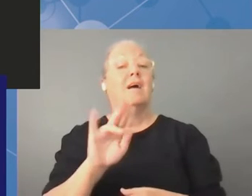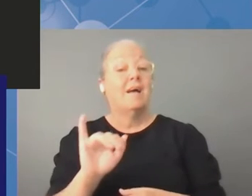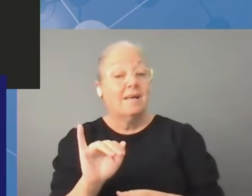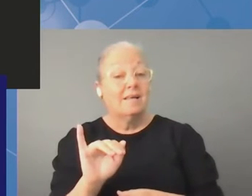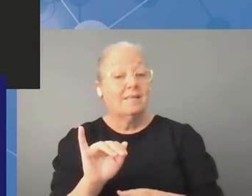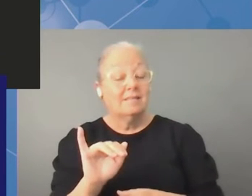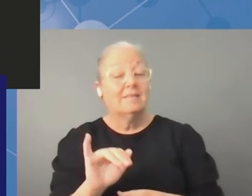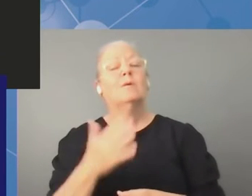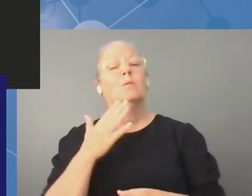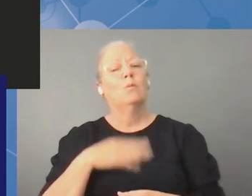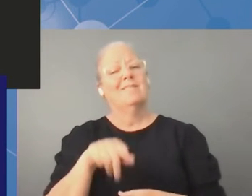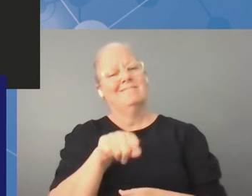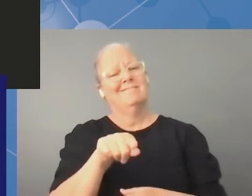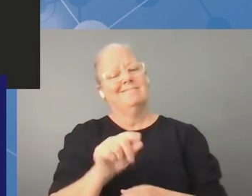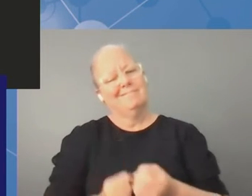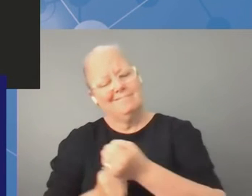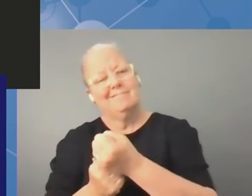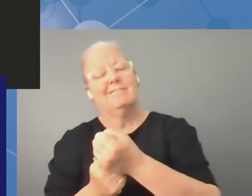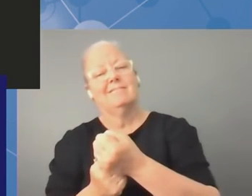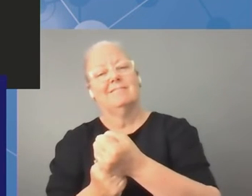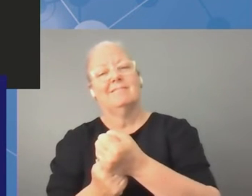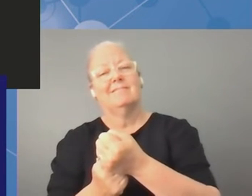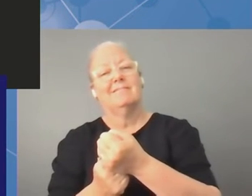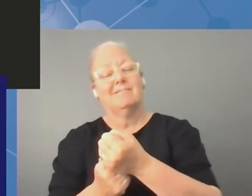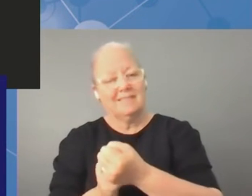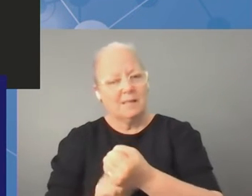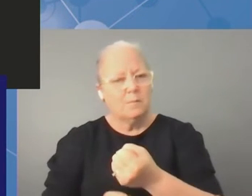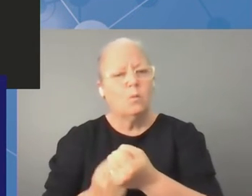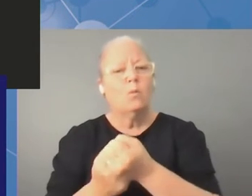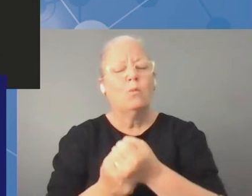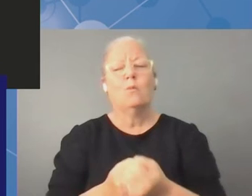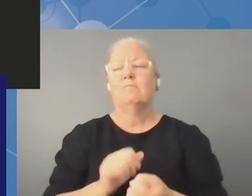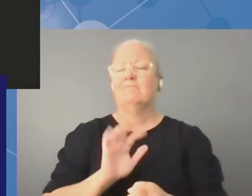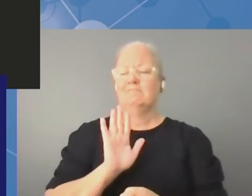выразить. Хотелось бы, чтобы в рамках IGF дать